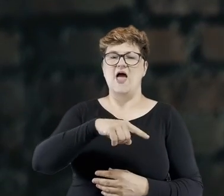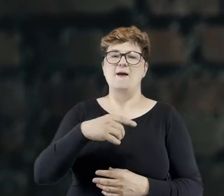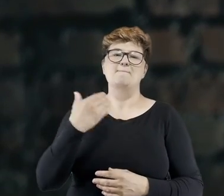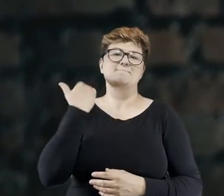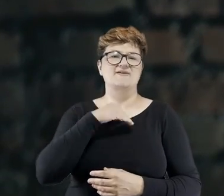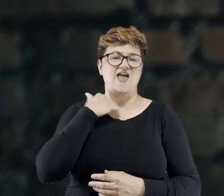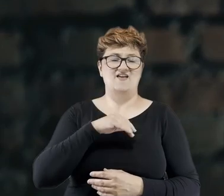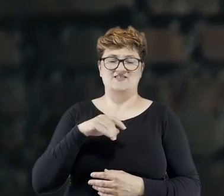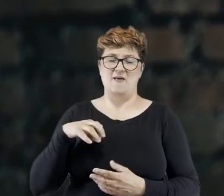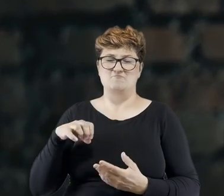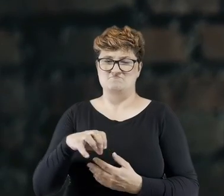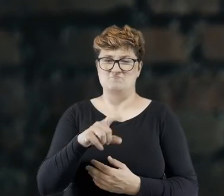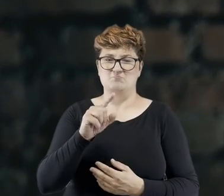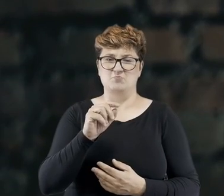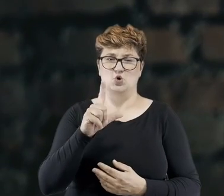pijanych pluskiew.